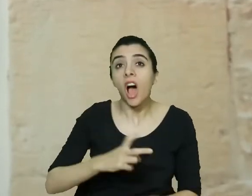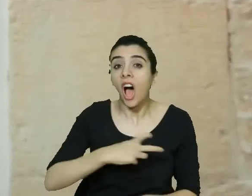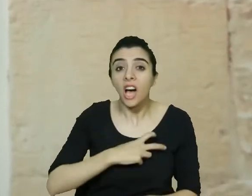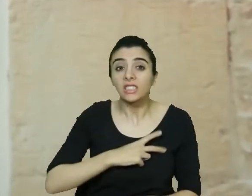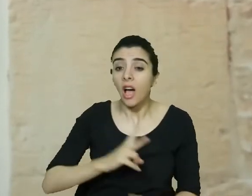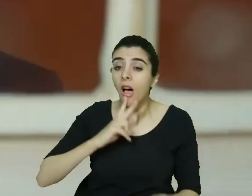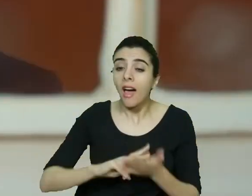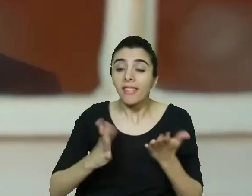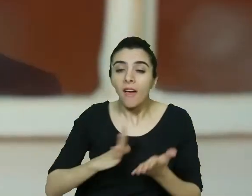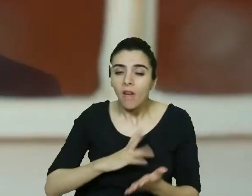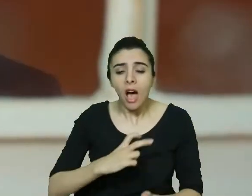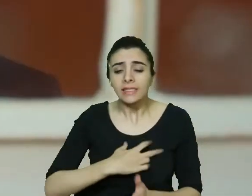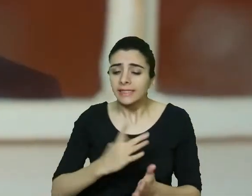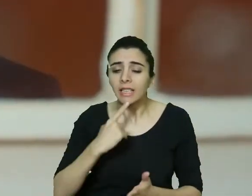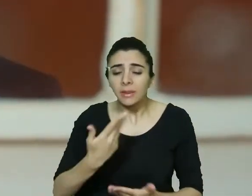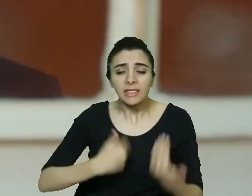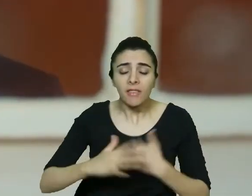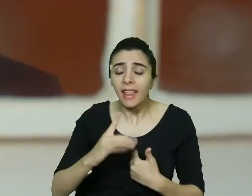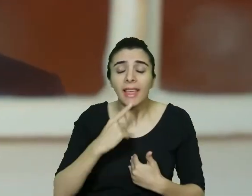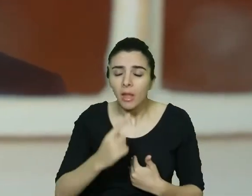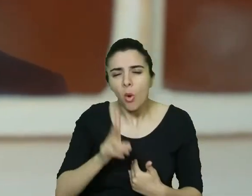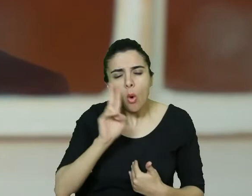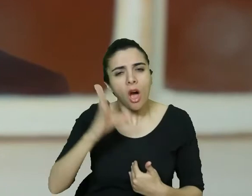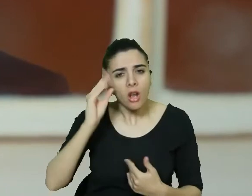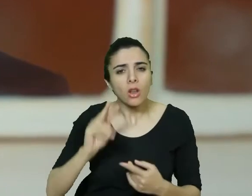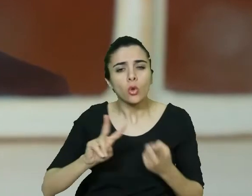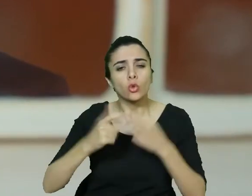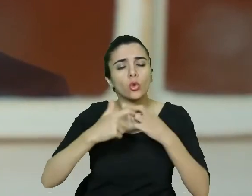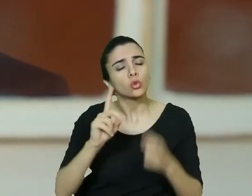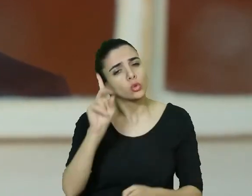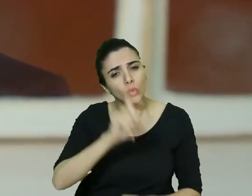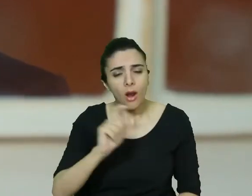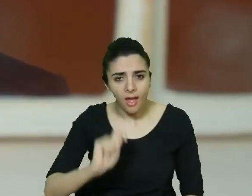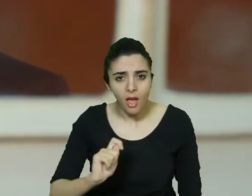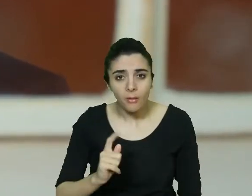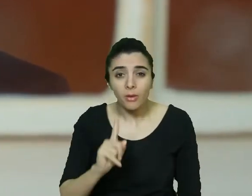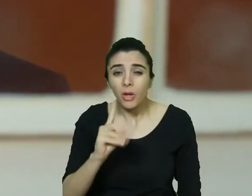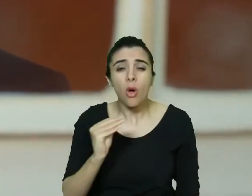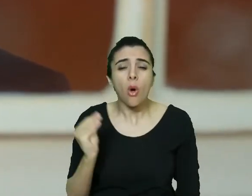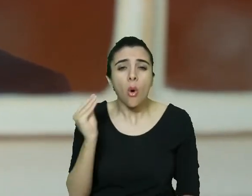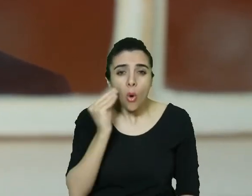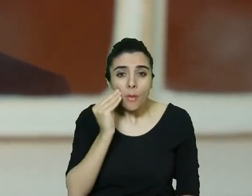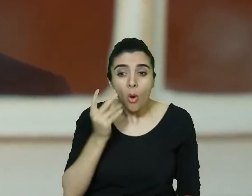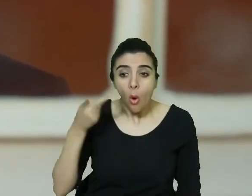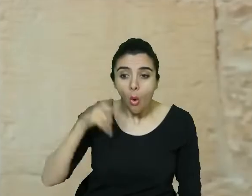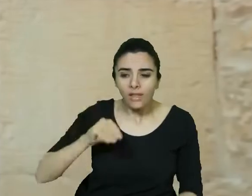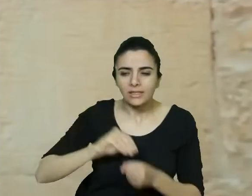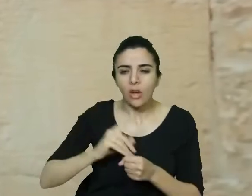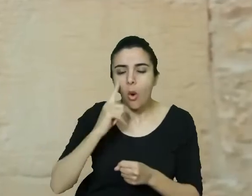gör. Nedir sevda, ne Süveyda, Nur'a sor. Öptüğüm ölümüm